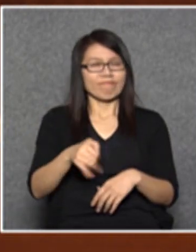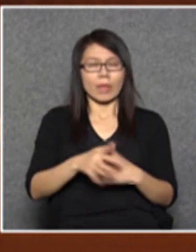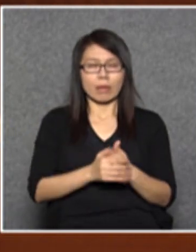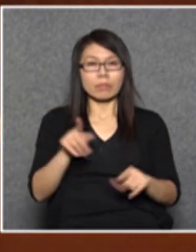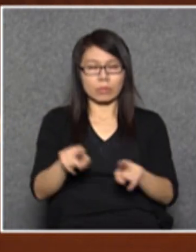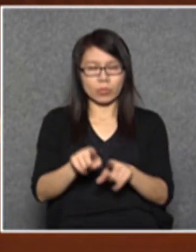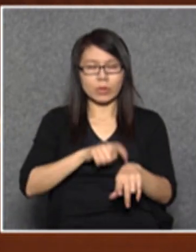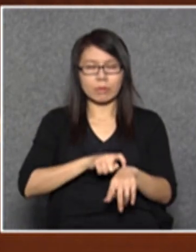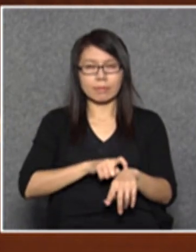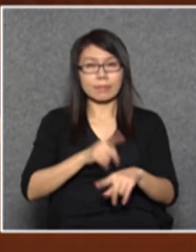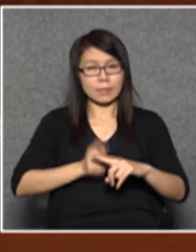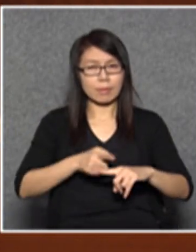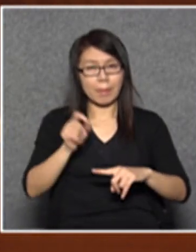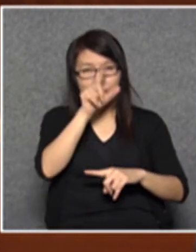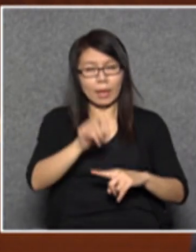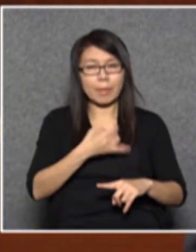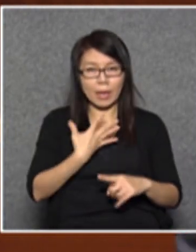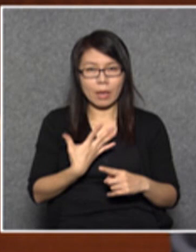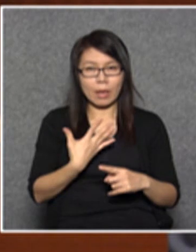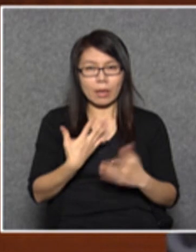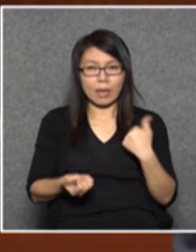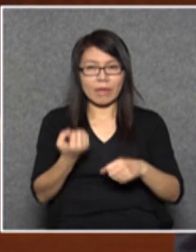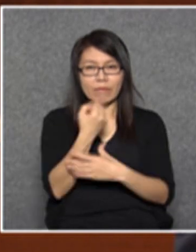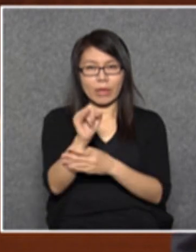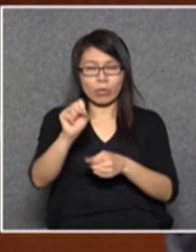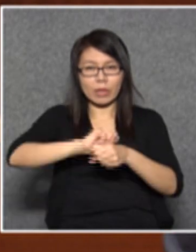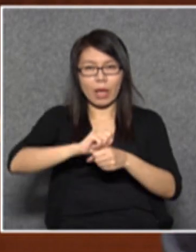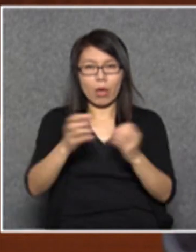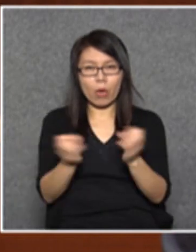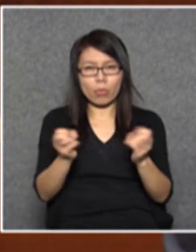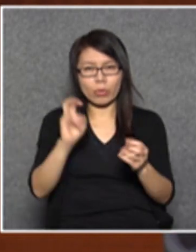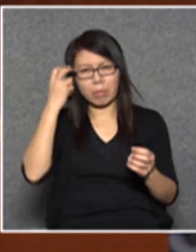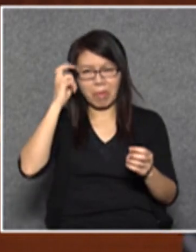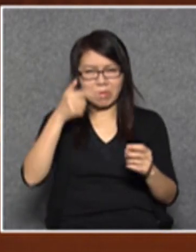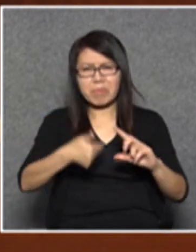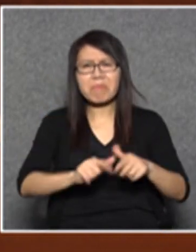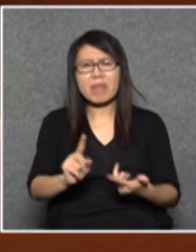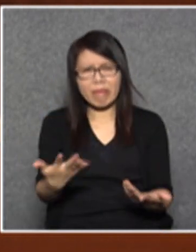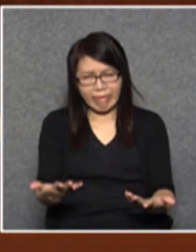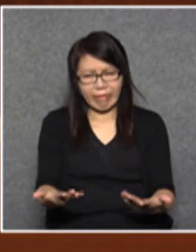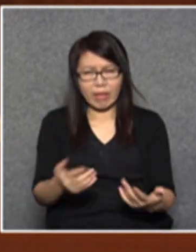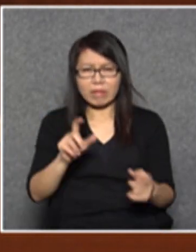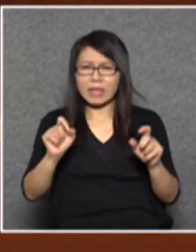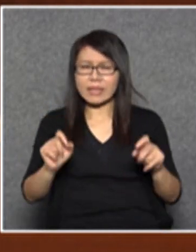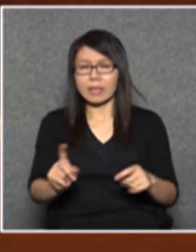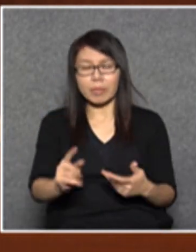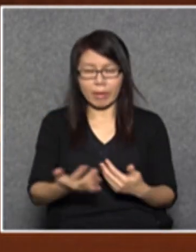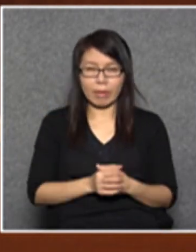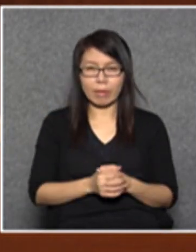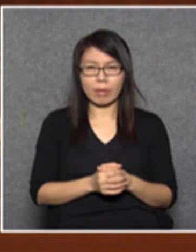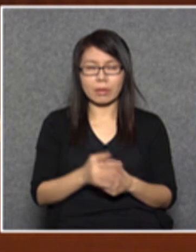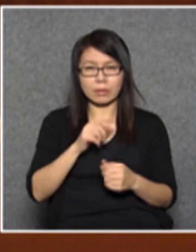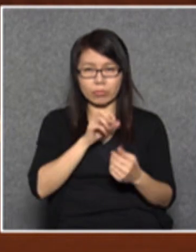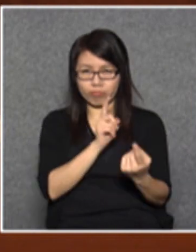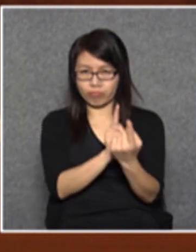時呢既然有問題未問但又反對加會，那這個邏輯是什麼邏輯，道理是什麼道理呢？ 這個都要向業界和